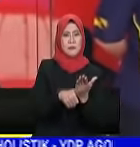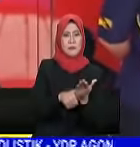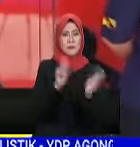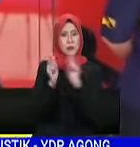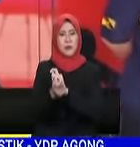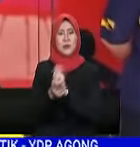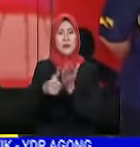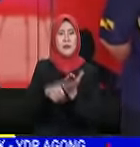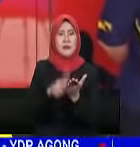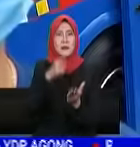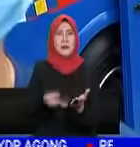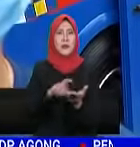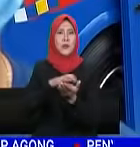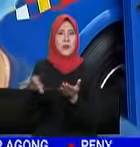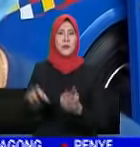4 lah, setengah jam lah.